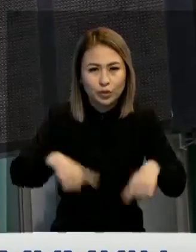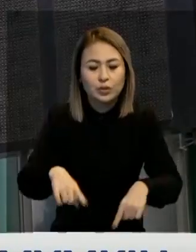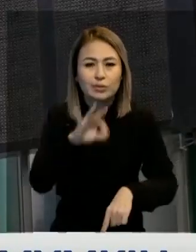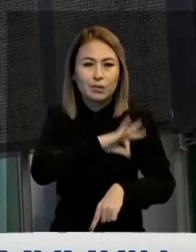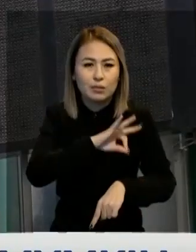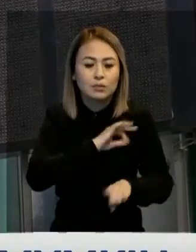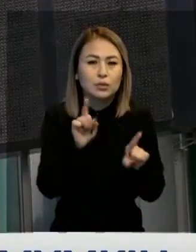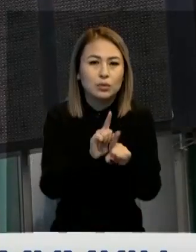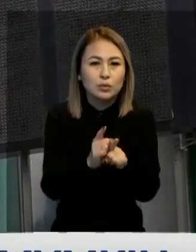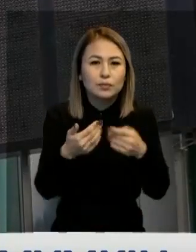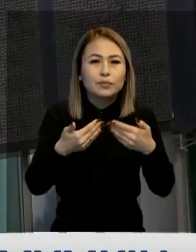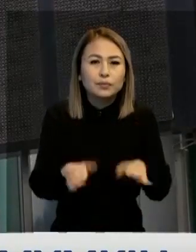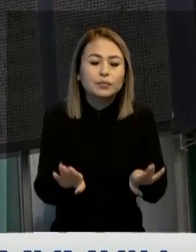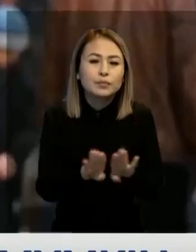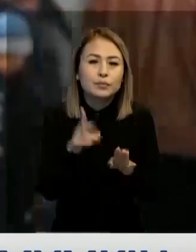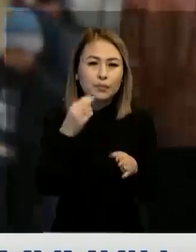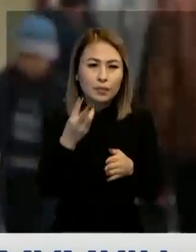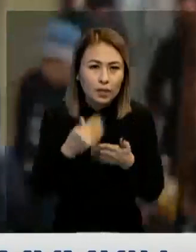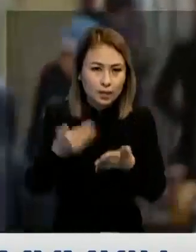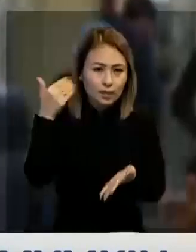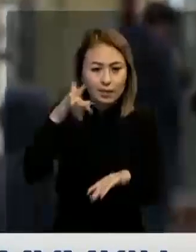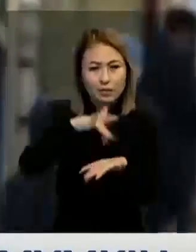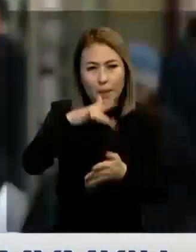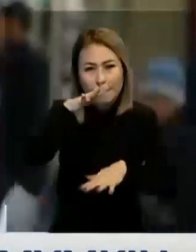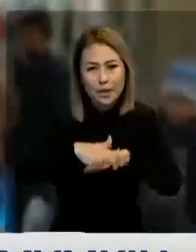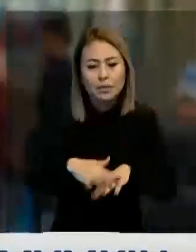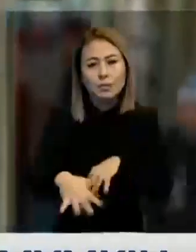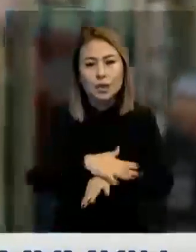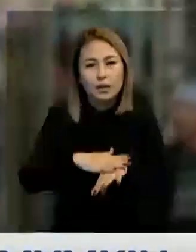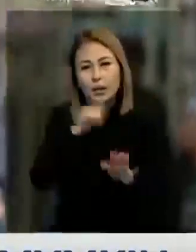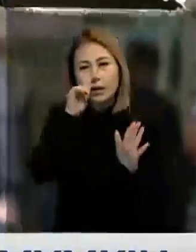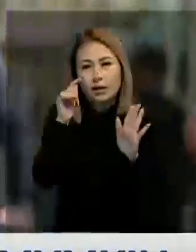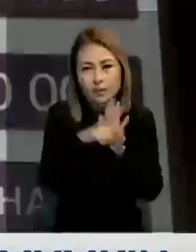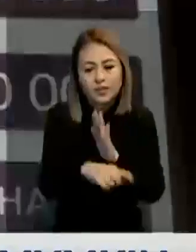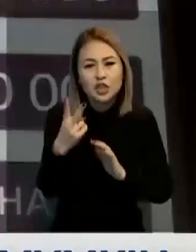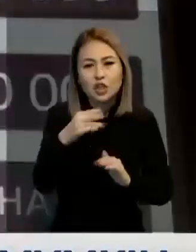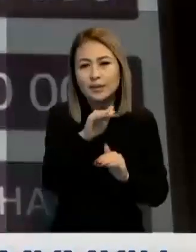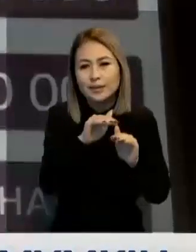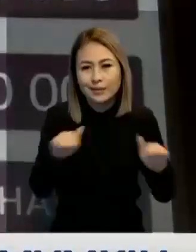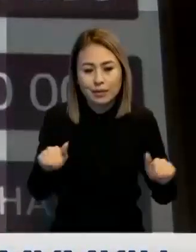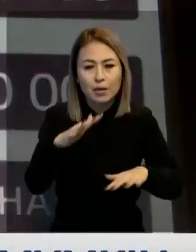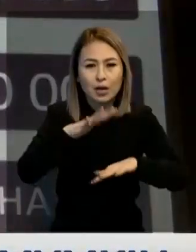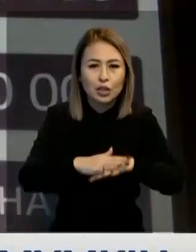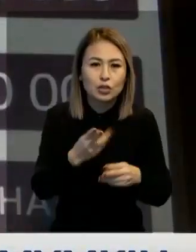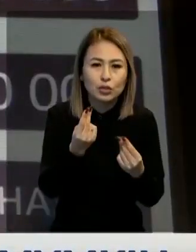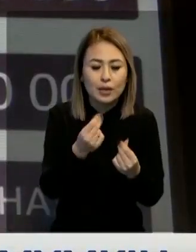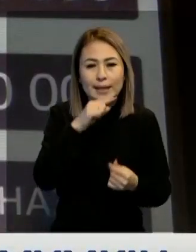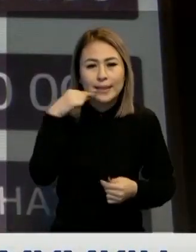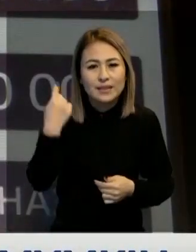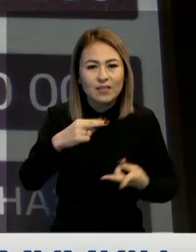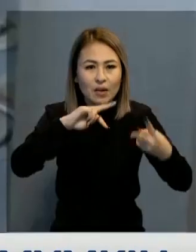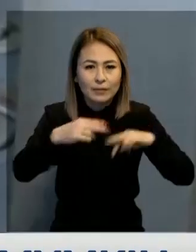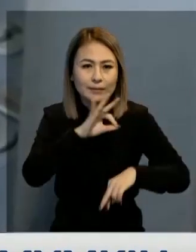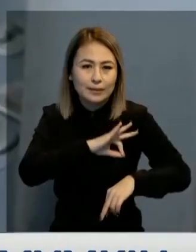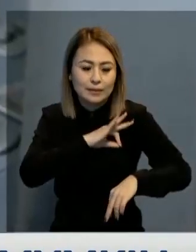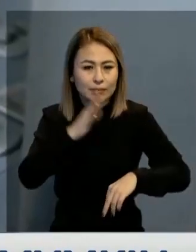пайда табуына да жол ашты. Бірер күн бұрын орталық банк нарықтағы жағдайға араласып, екінші деңгейлі қаржы ұйымдарына Ресей валютасын тиімді